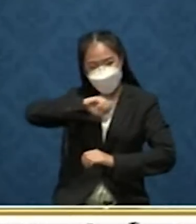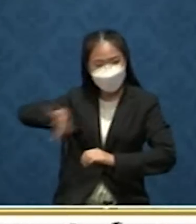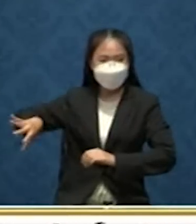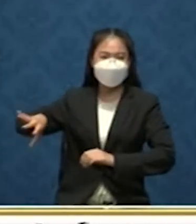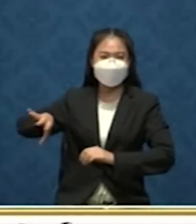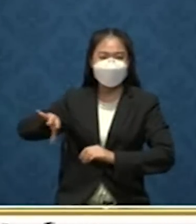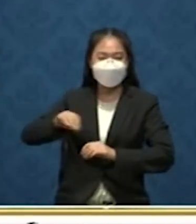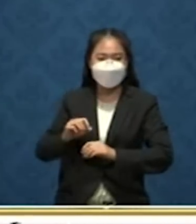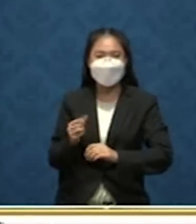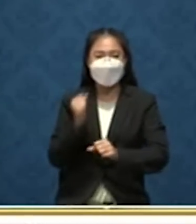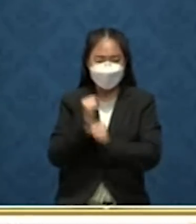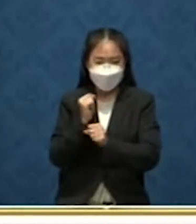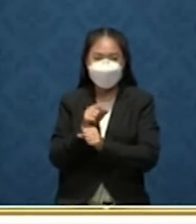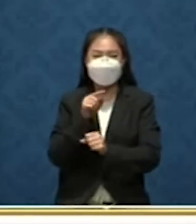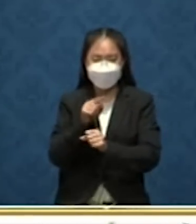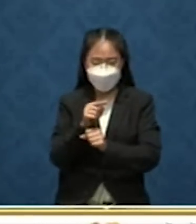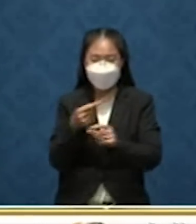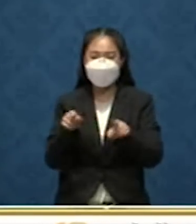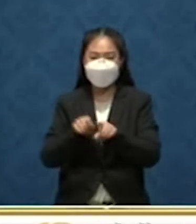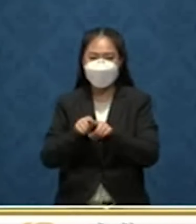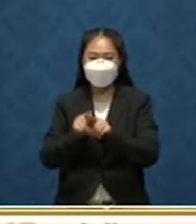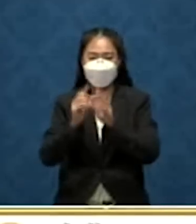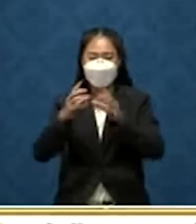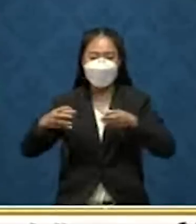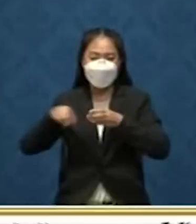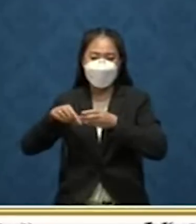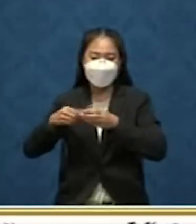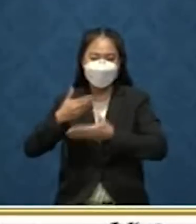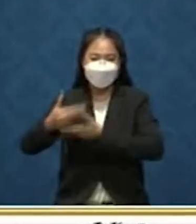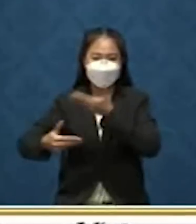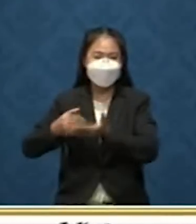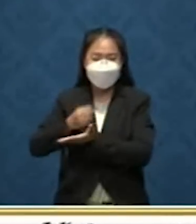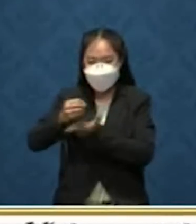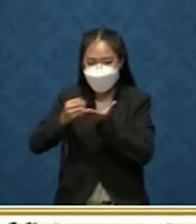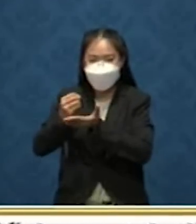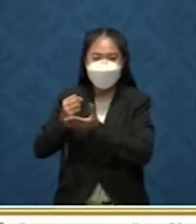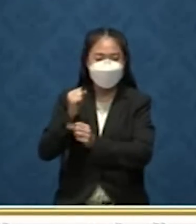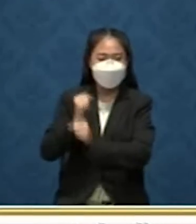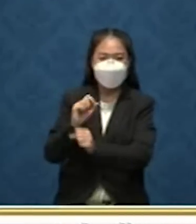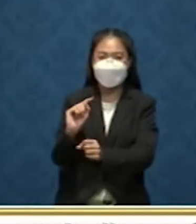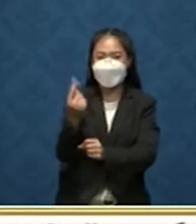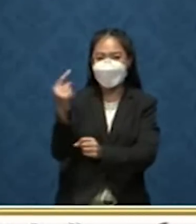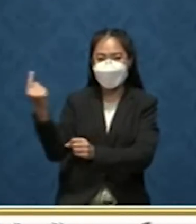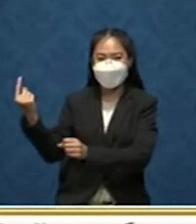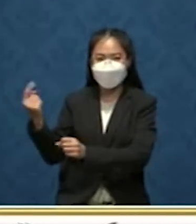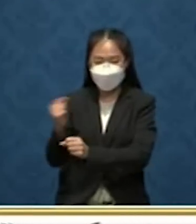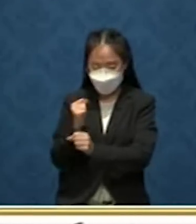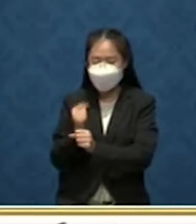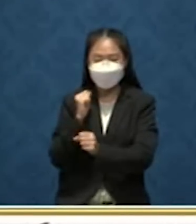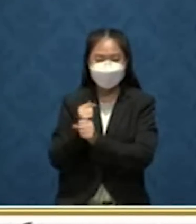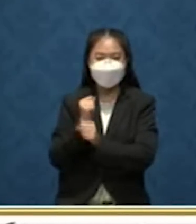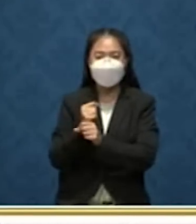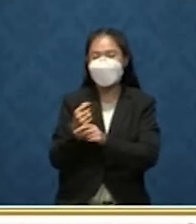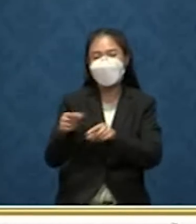นี้ก็มีแต่รอวที่กลุมผู้ค้ายาลายใหมๆจะผดขึ้นมาเป็นท่อน้ำเลี้งผ่านท่อน้เลงเดิมๆ